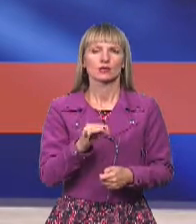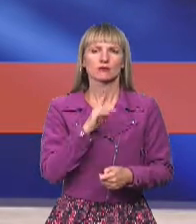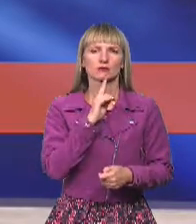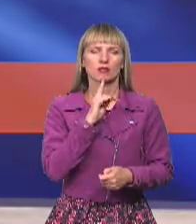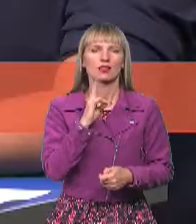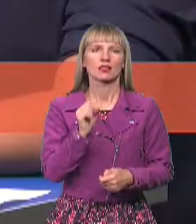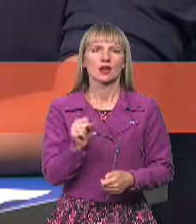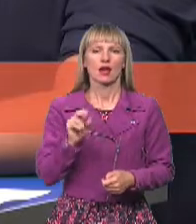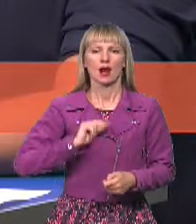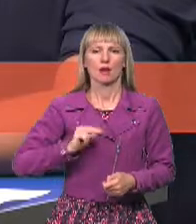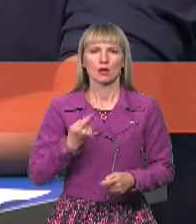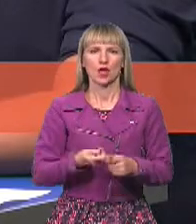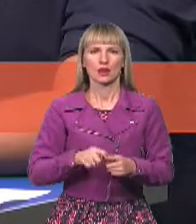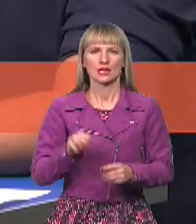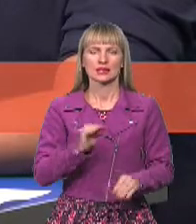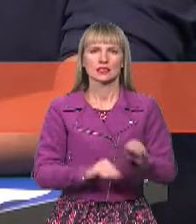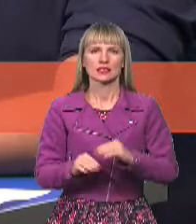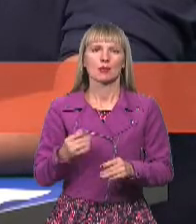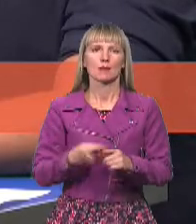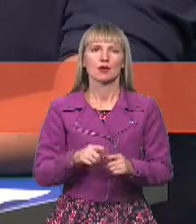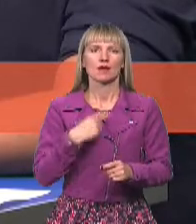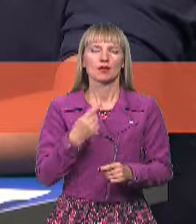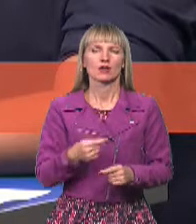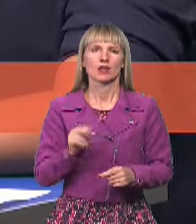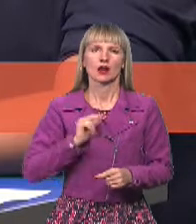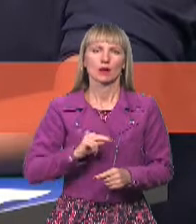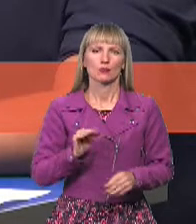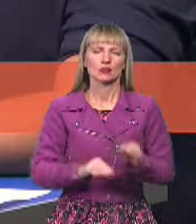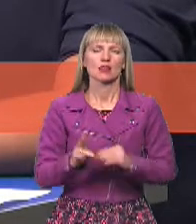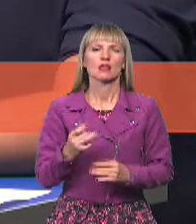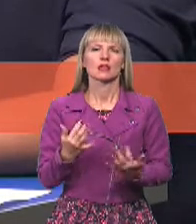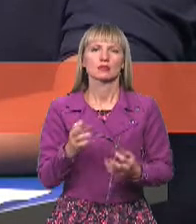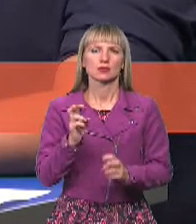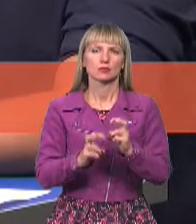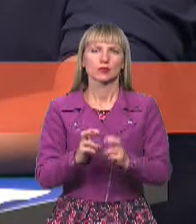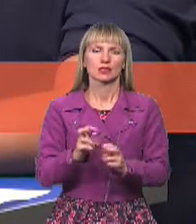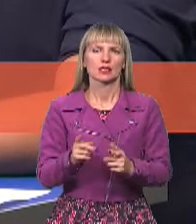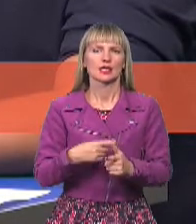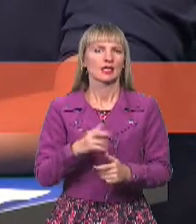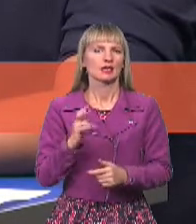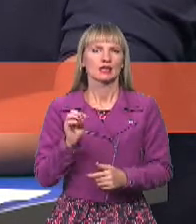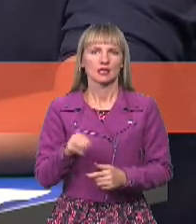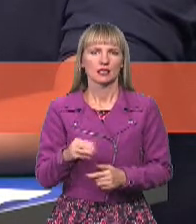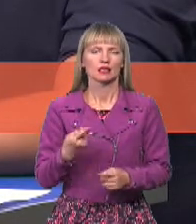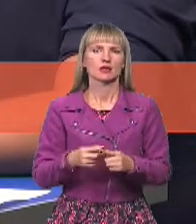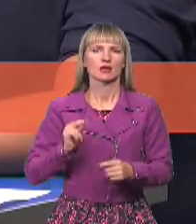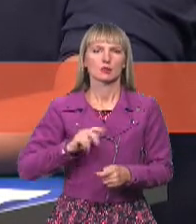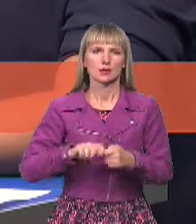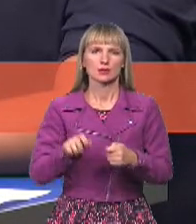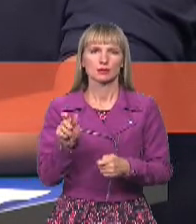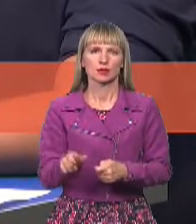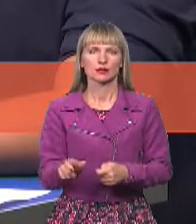системы. То есть поэтому утверждать, функционирует система на некоторых предприятиях или не функционирует, это уже работа